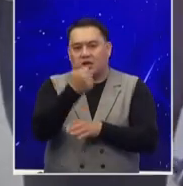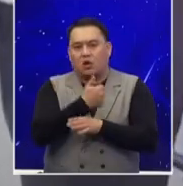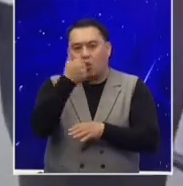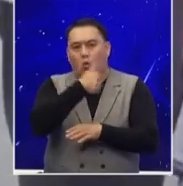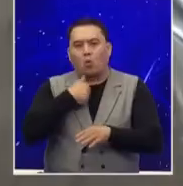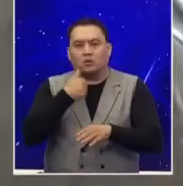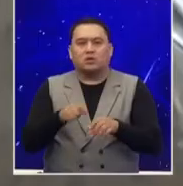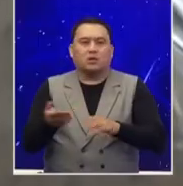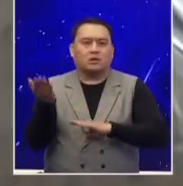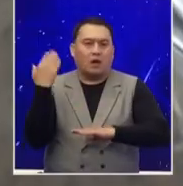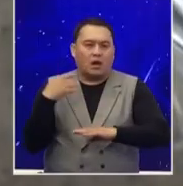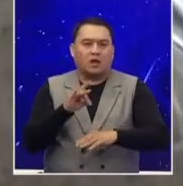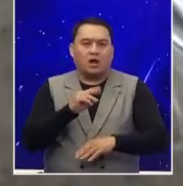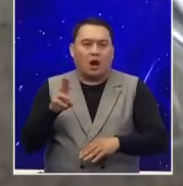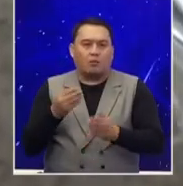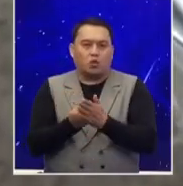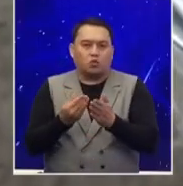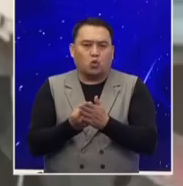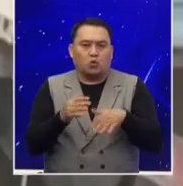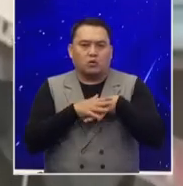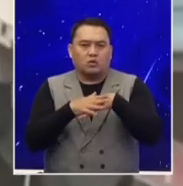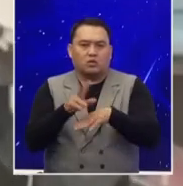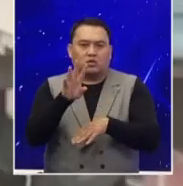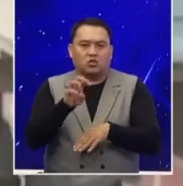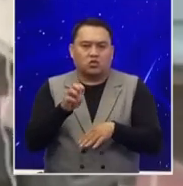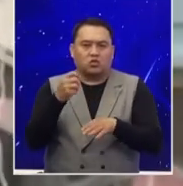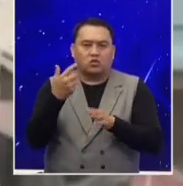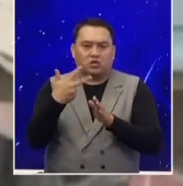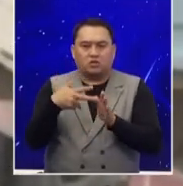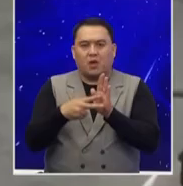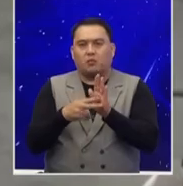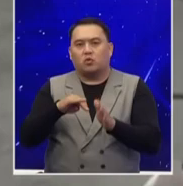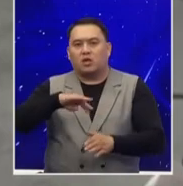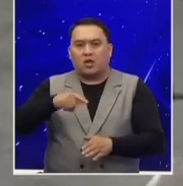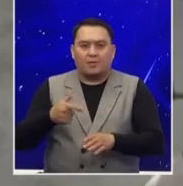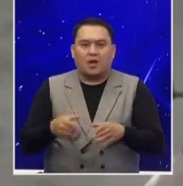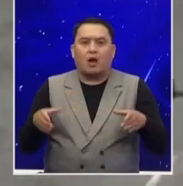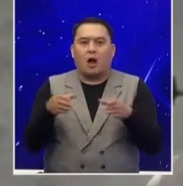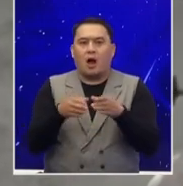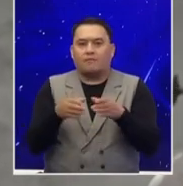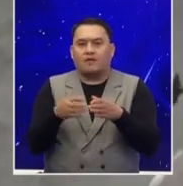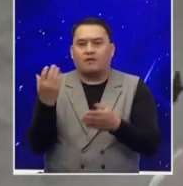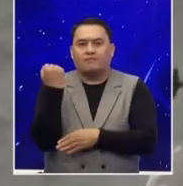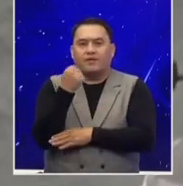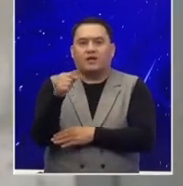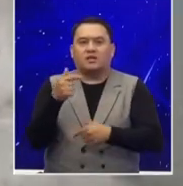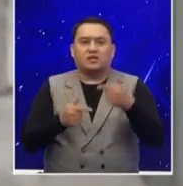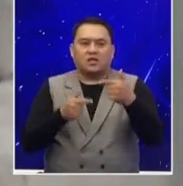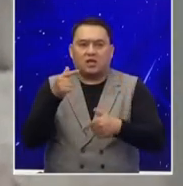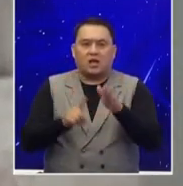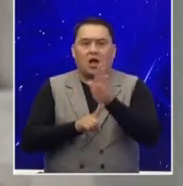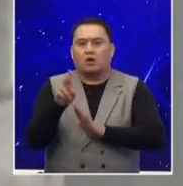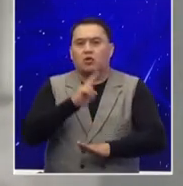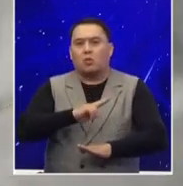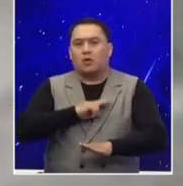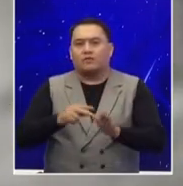назад. Из республиканского бюджета выделено 435 миллионов тенге. Компания, выигравшая тендер, начала